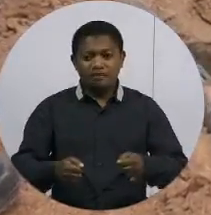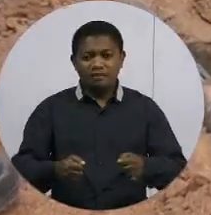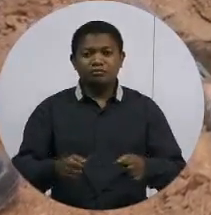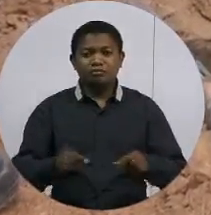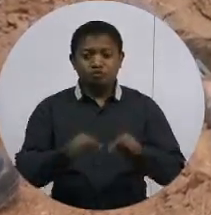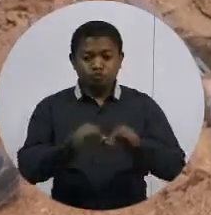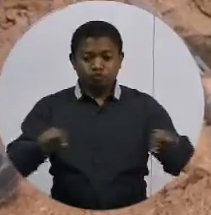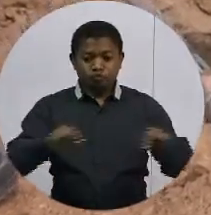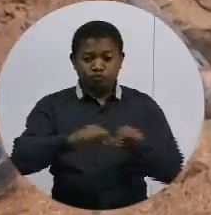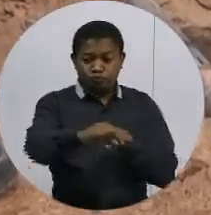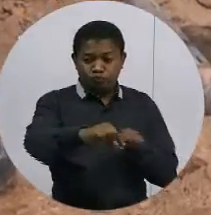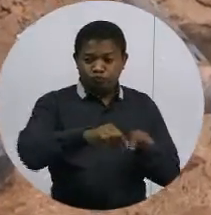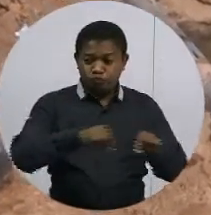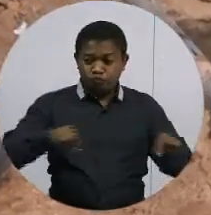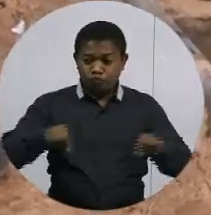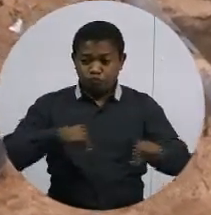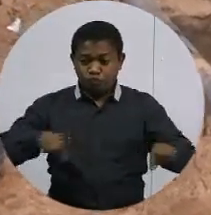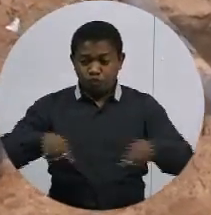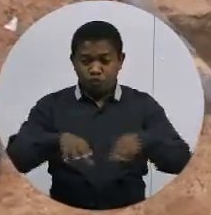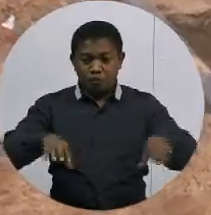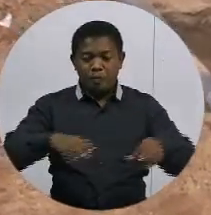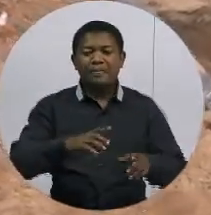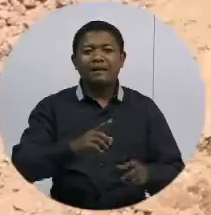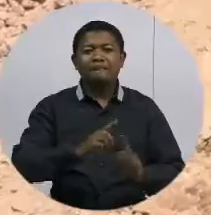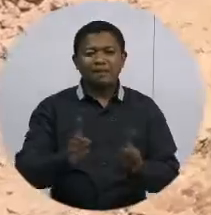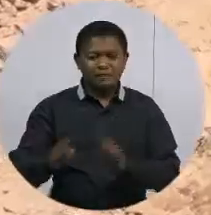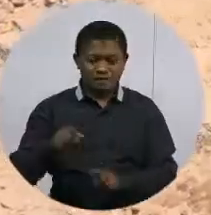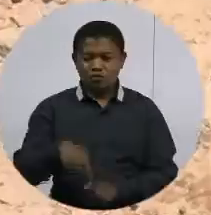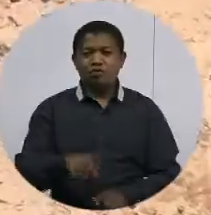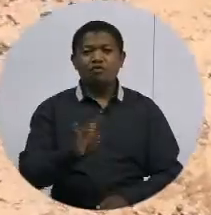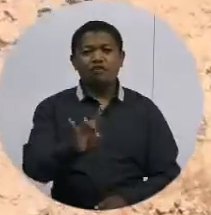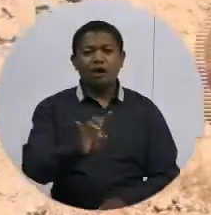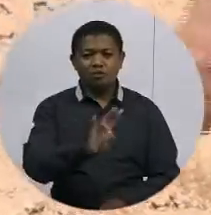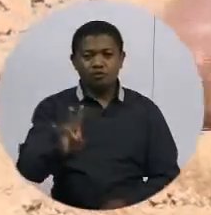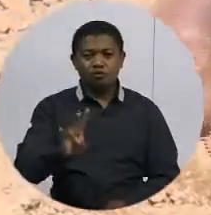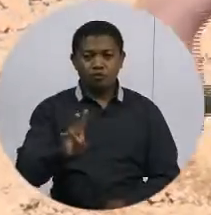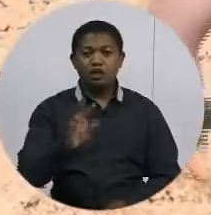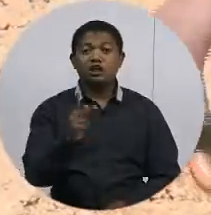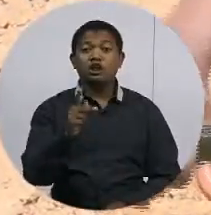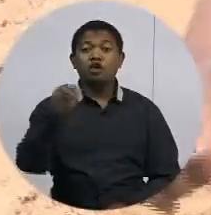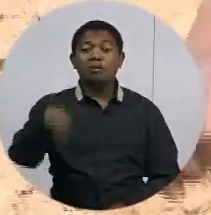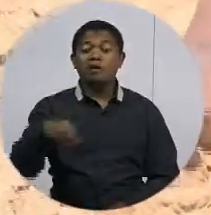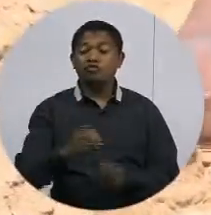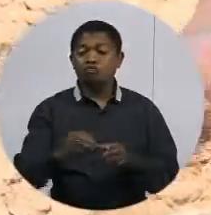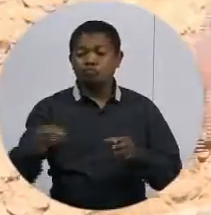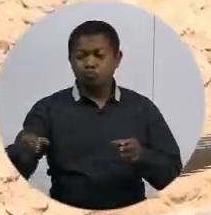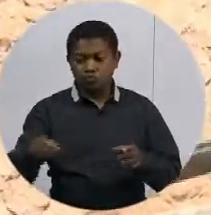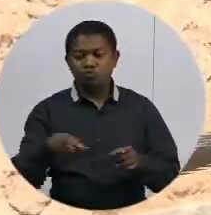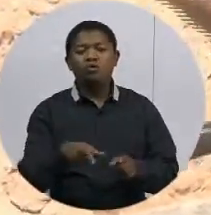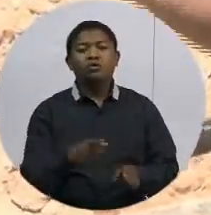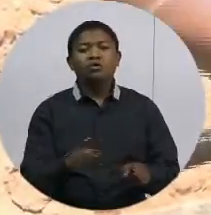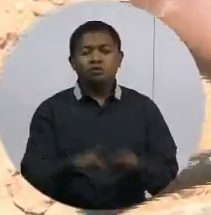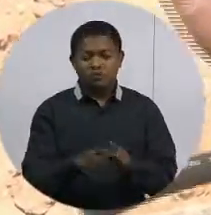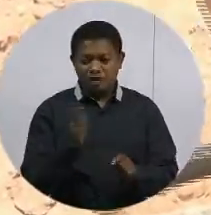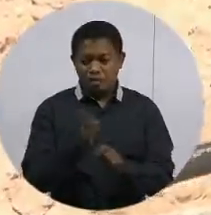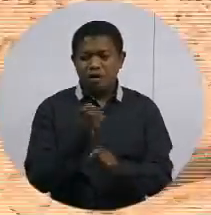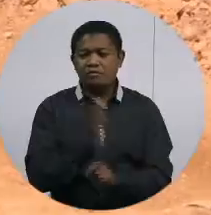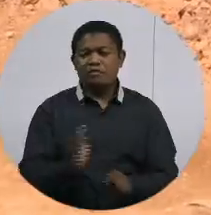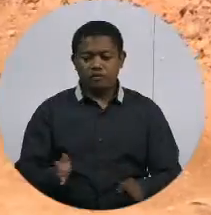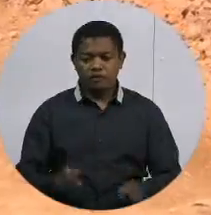atsaraina ny fantsona mirefy 8.7 kilometatra sy ny bendrano vaovao miisa dimy manana